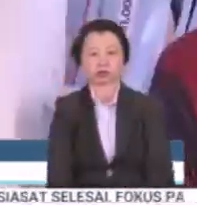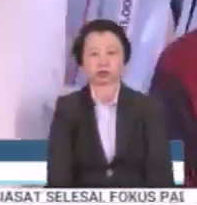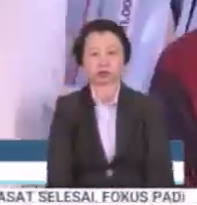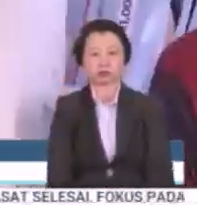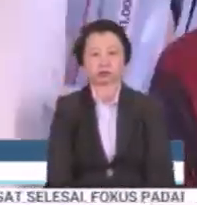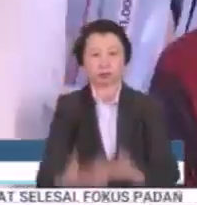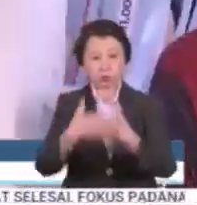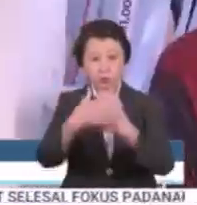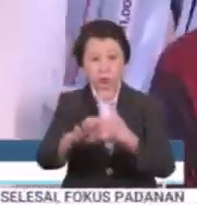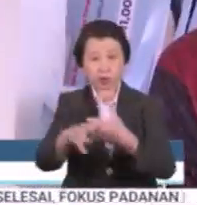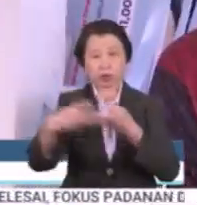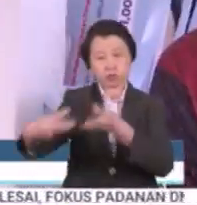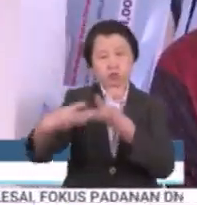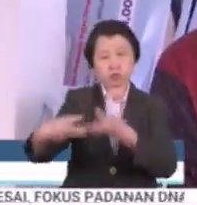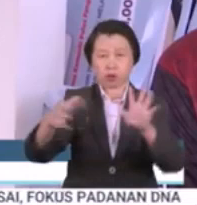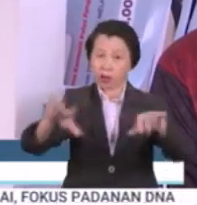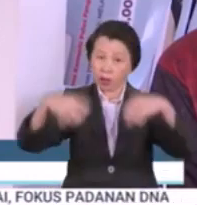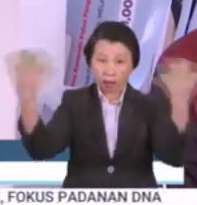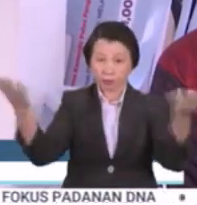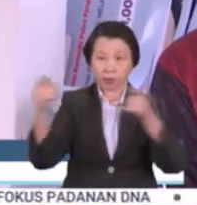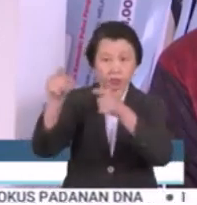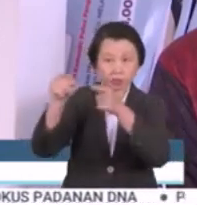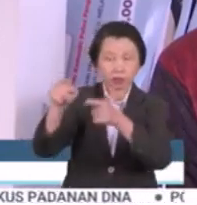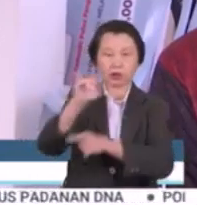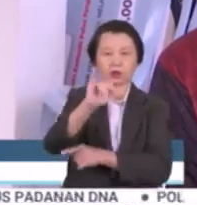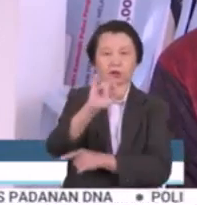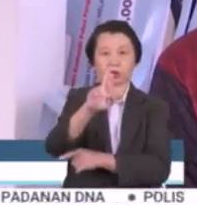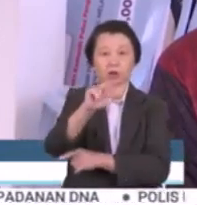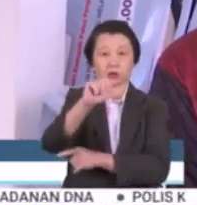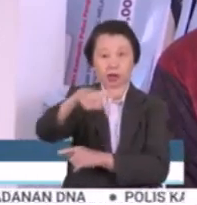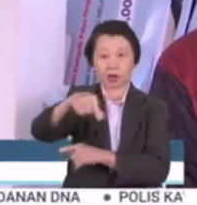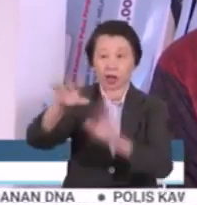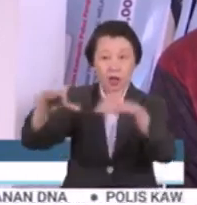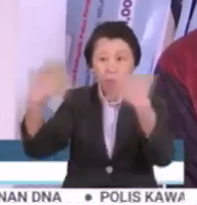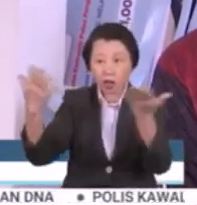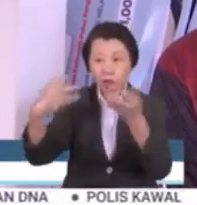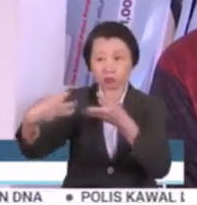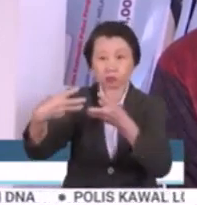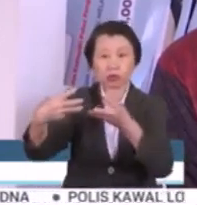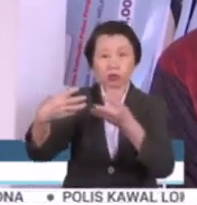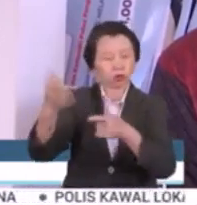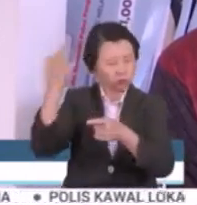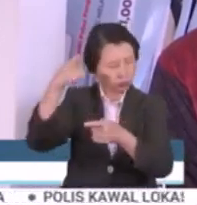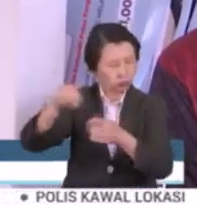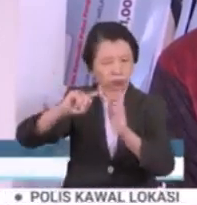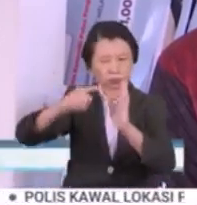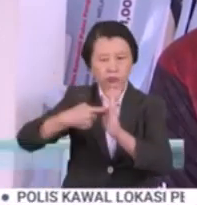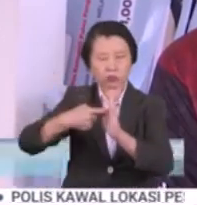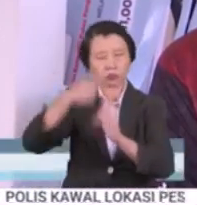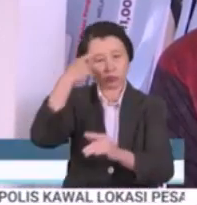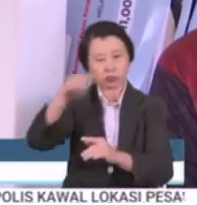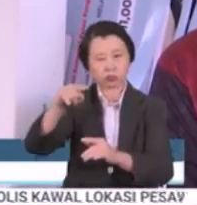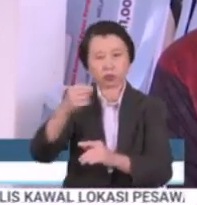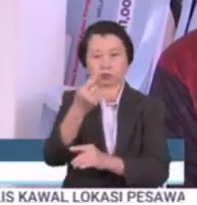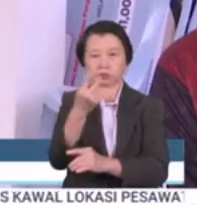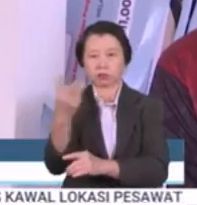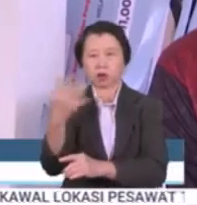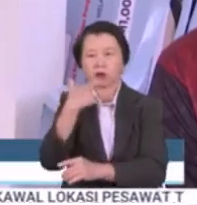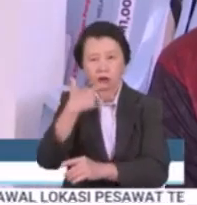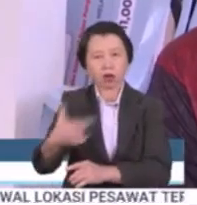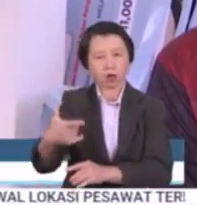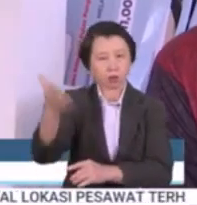Pasca perang di Iraq telah pun bermula untuk beberapa